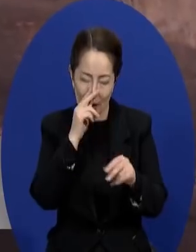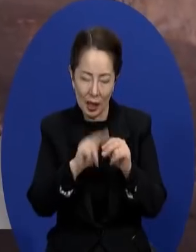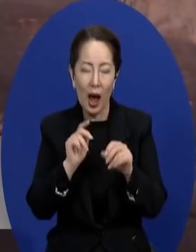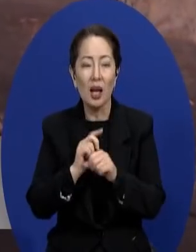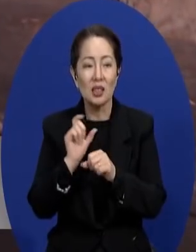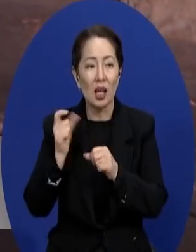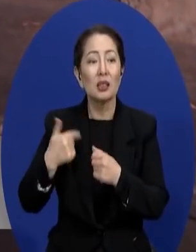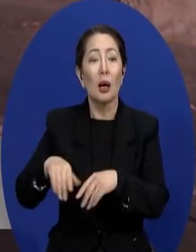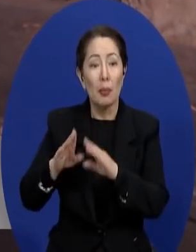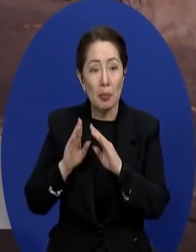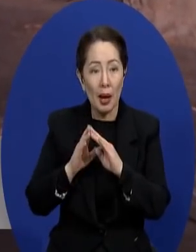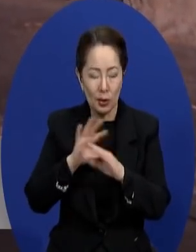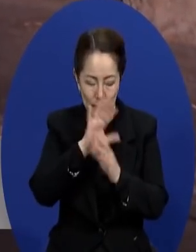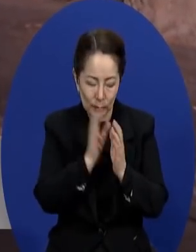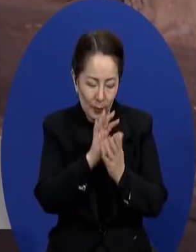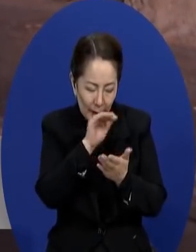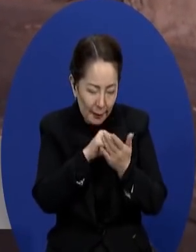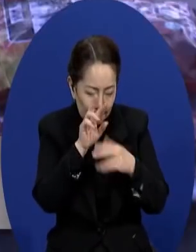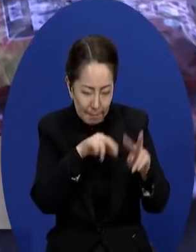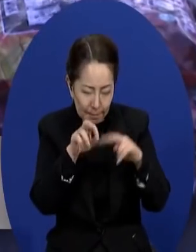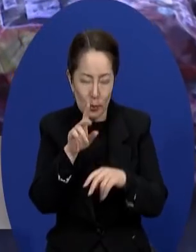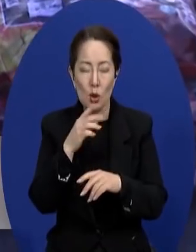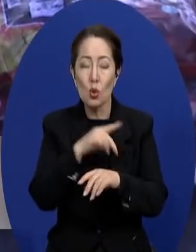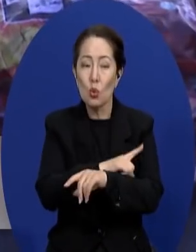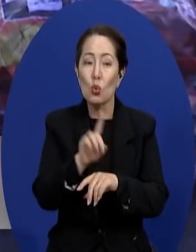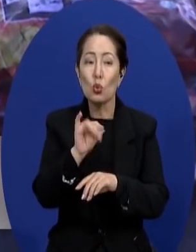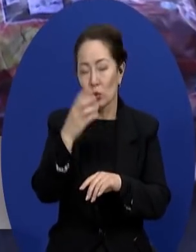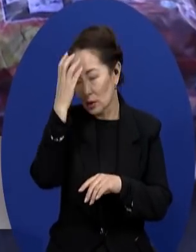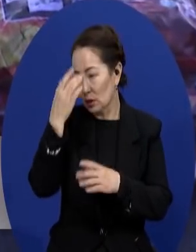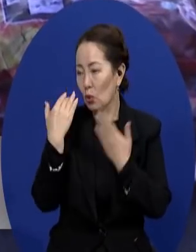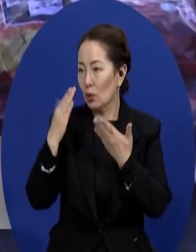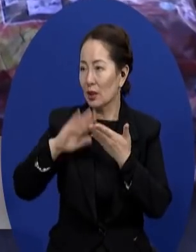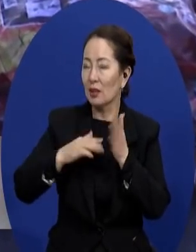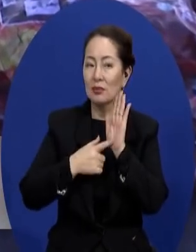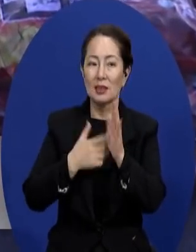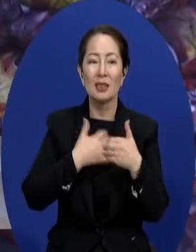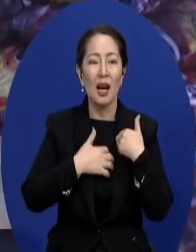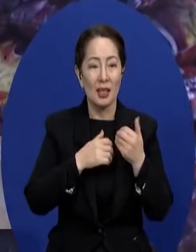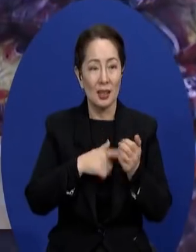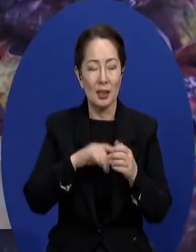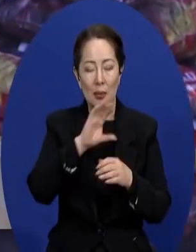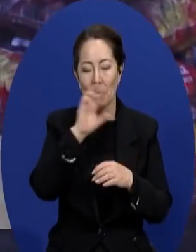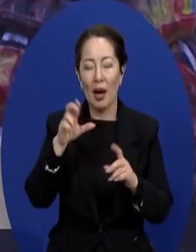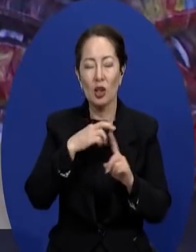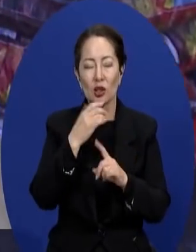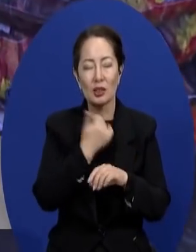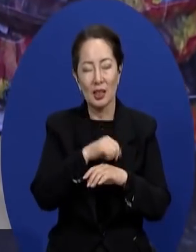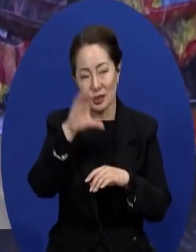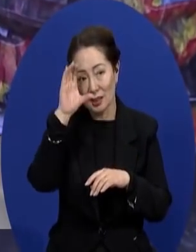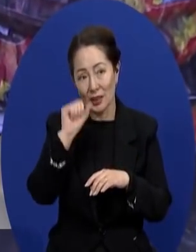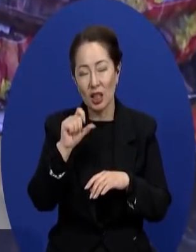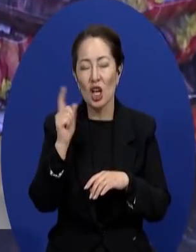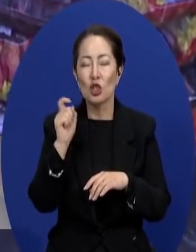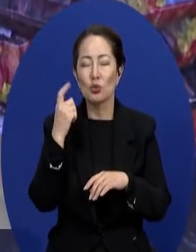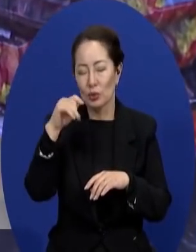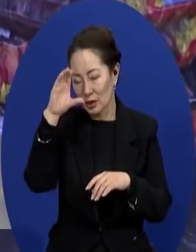байгуулж стандартын зөвлөлөөр хэлэлцүүлж үр дүнг засгийн газрын хуралдаанд яаралтай танилцуулахыг байгаль орчин аялал жуулчлалын сайд эрчим хүчний сайд